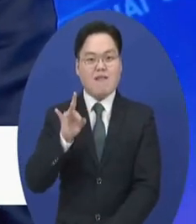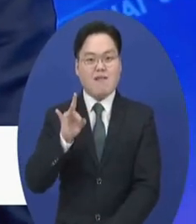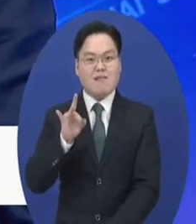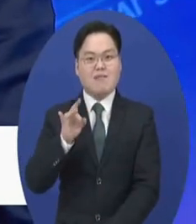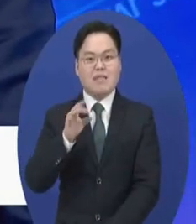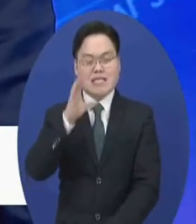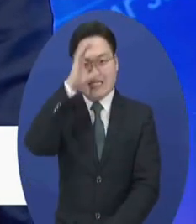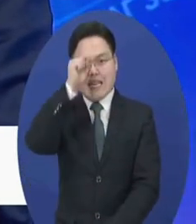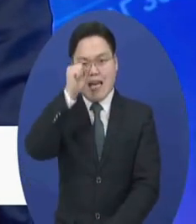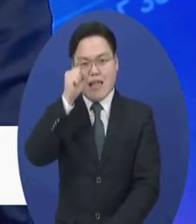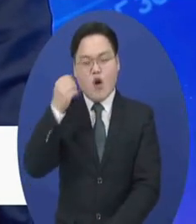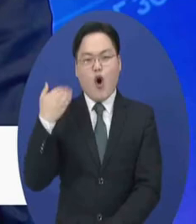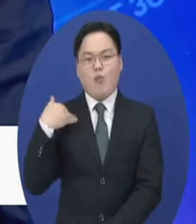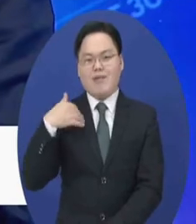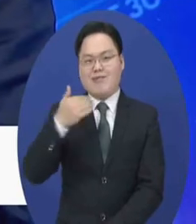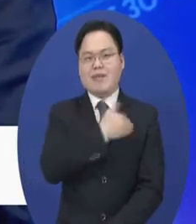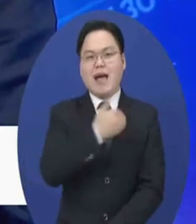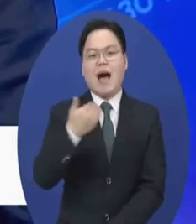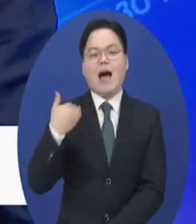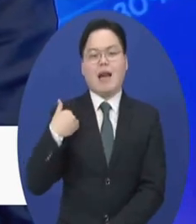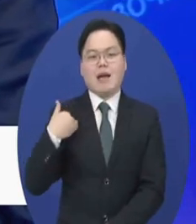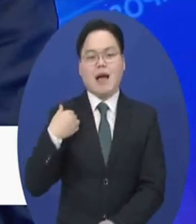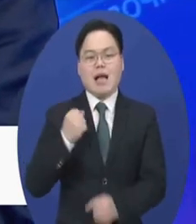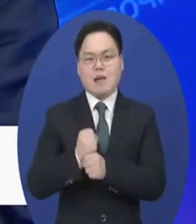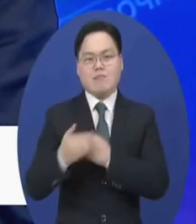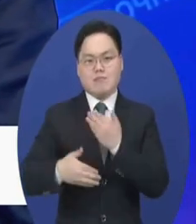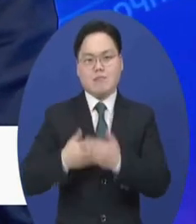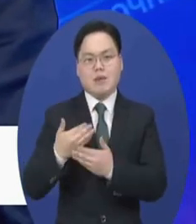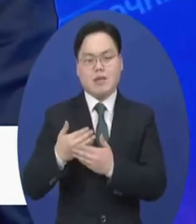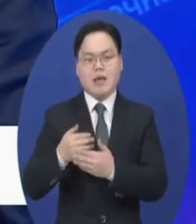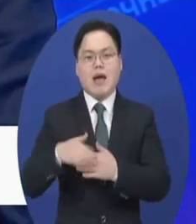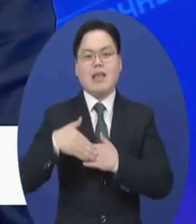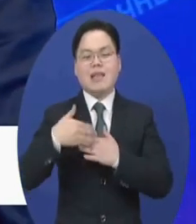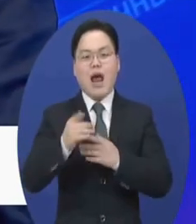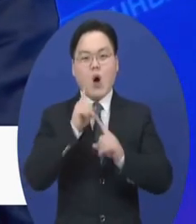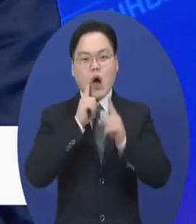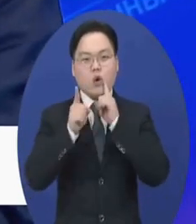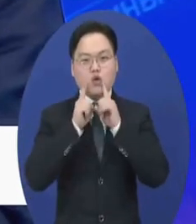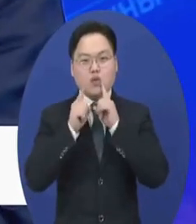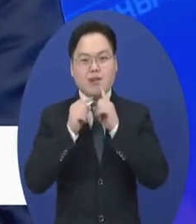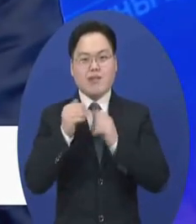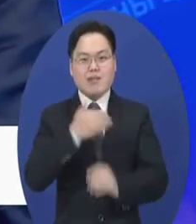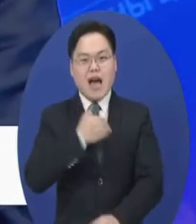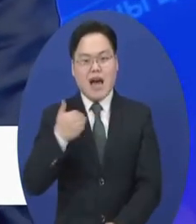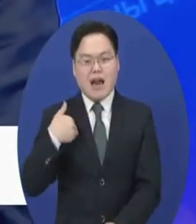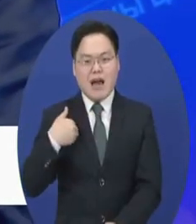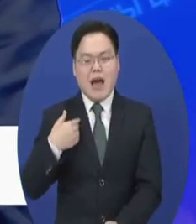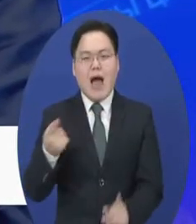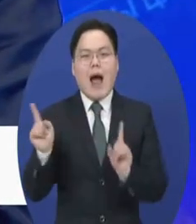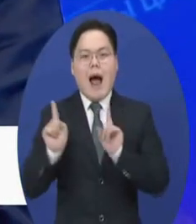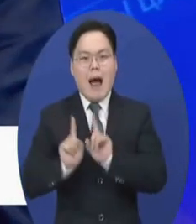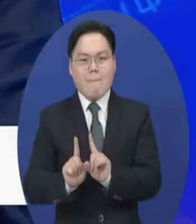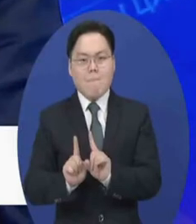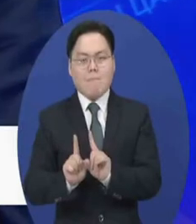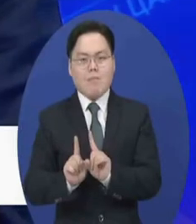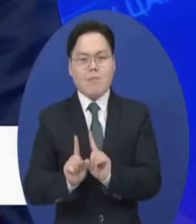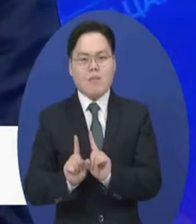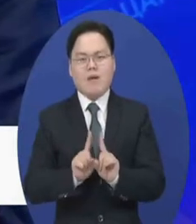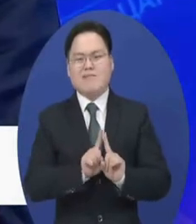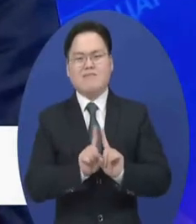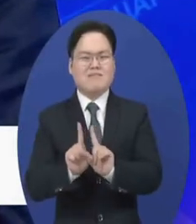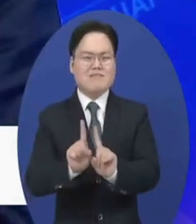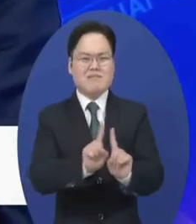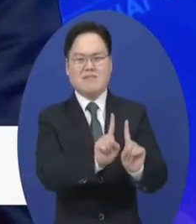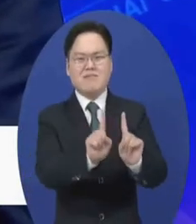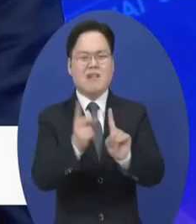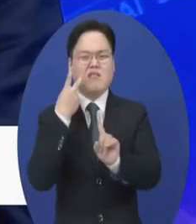аж ахуй нэгжид дарах хийчихсэн. Аа ингээд дараа нь үндэсний аюулгүй байдлын зөвлөлийн дарга болох зэрэг дагаа тэнд очичихдаг. Тэгээ энэ хоёр хүн бол салшгүй